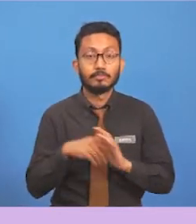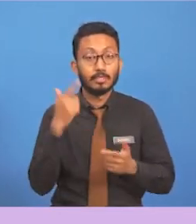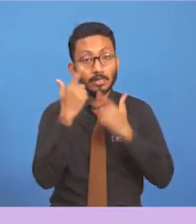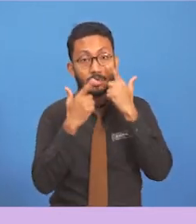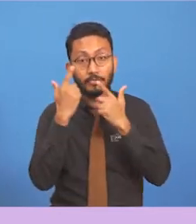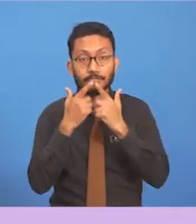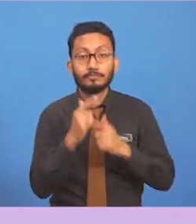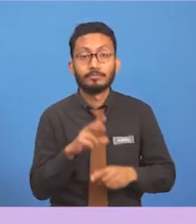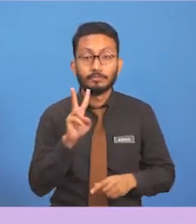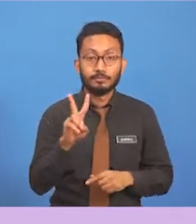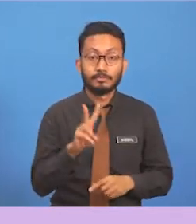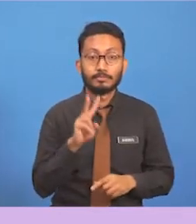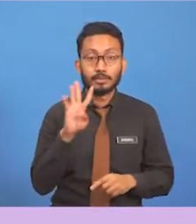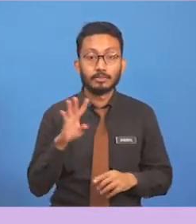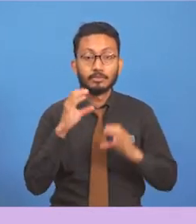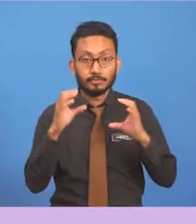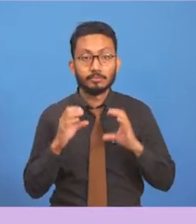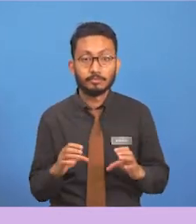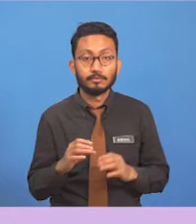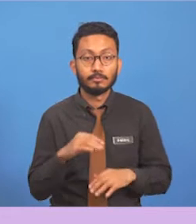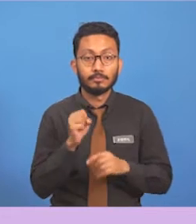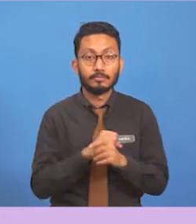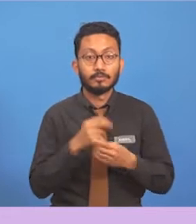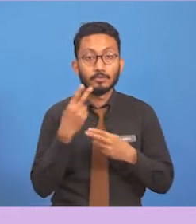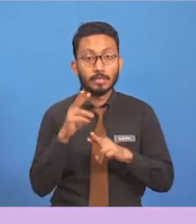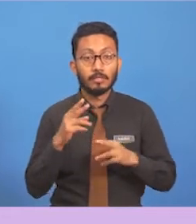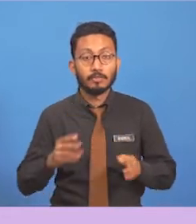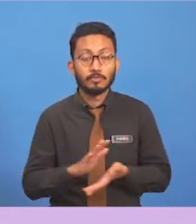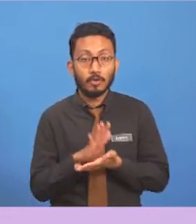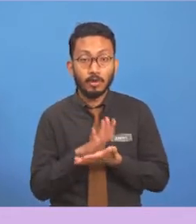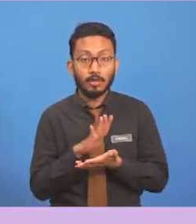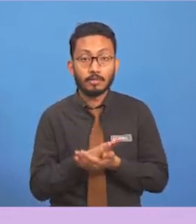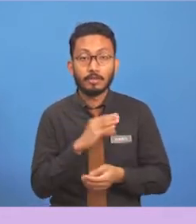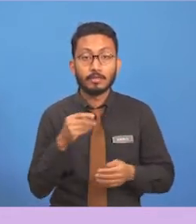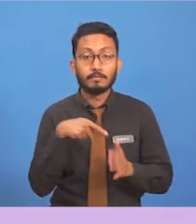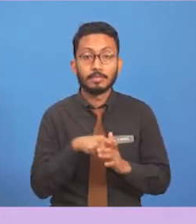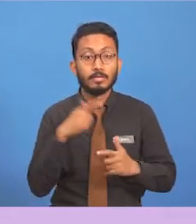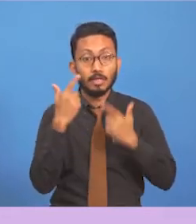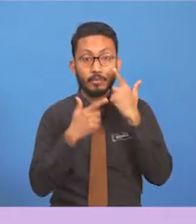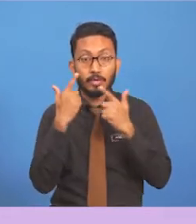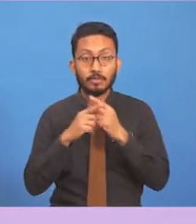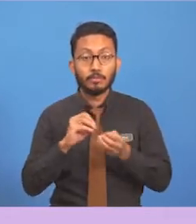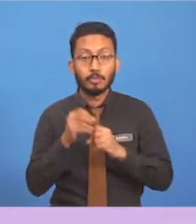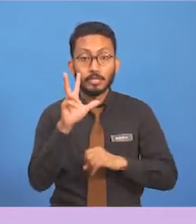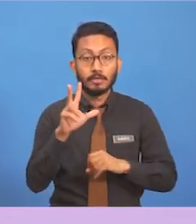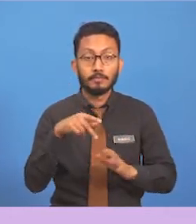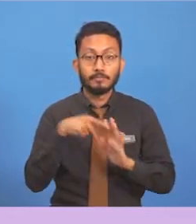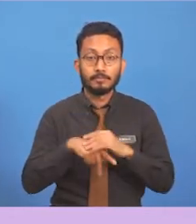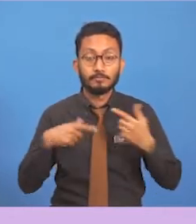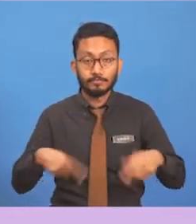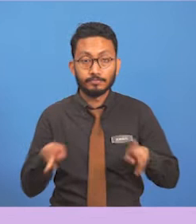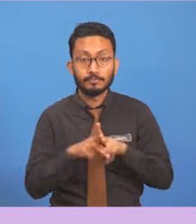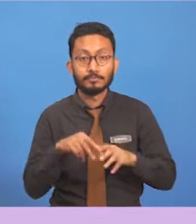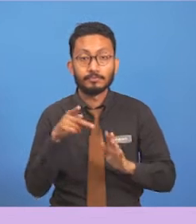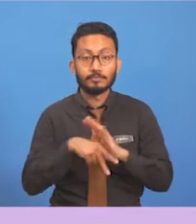ke-24 cara menghormati warga sekolah dan berlawanan ketiga kepentingan menghormati